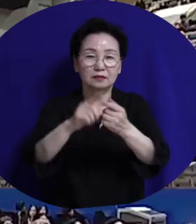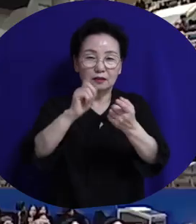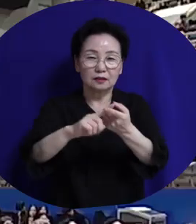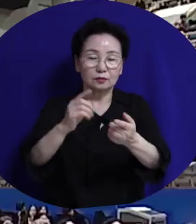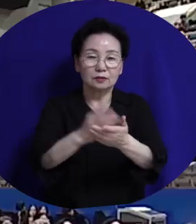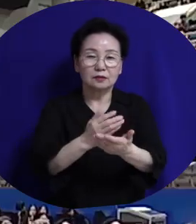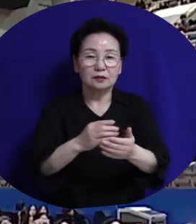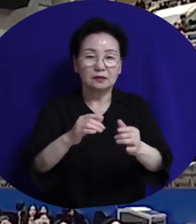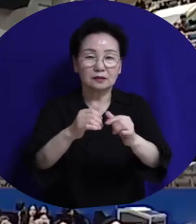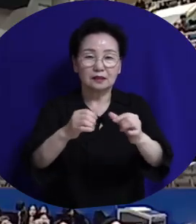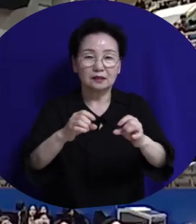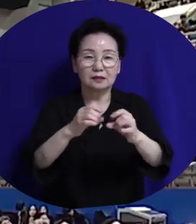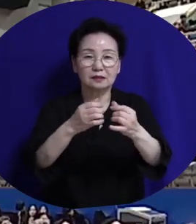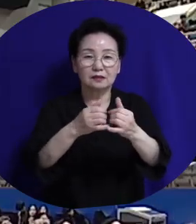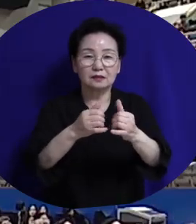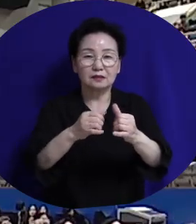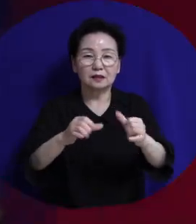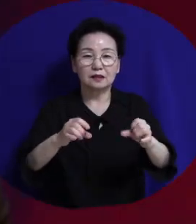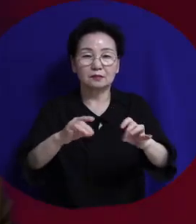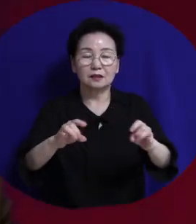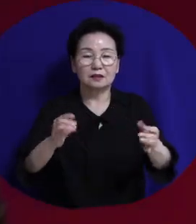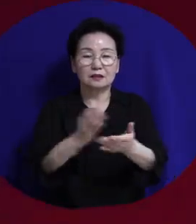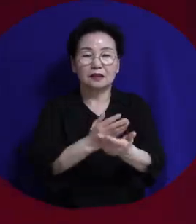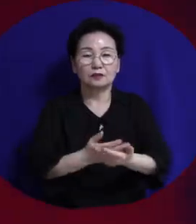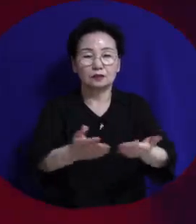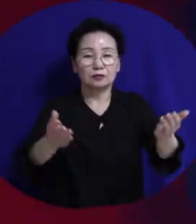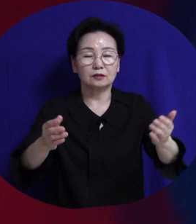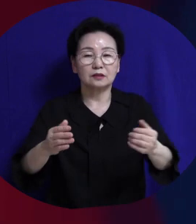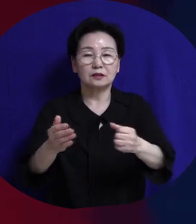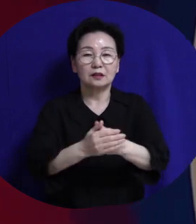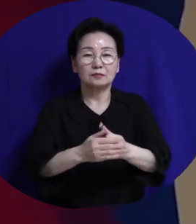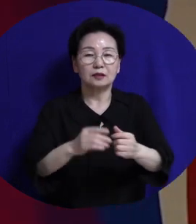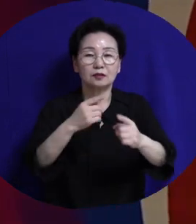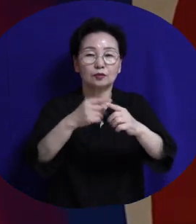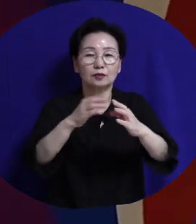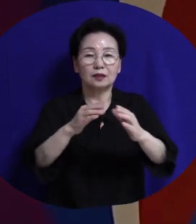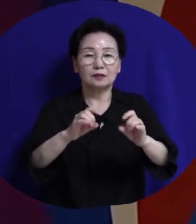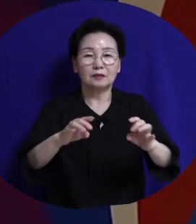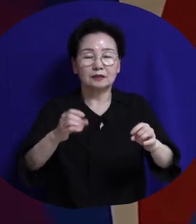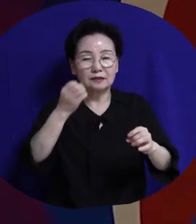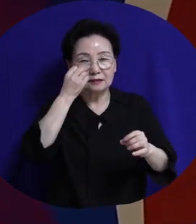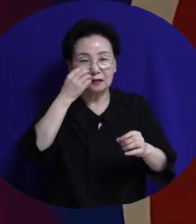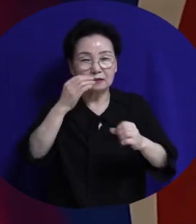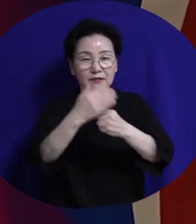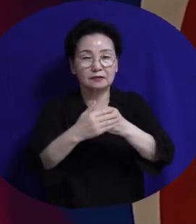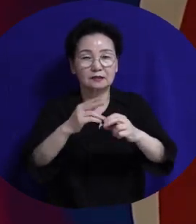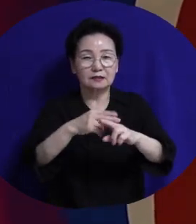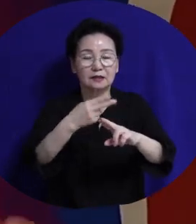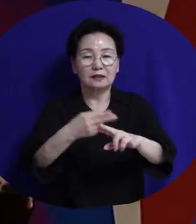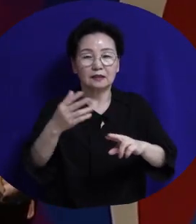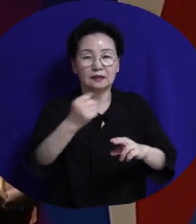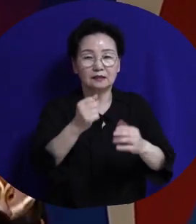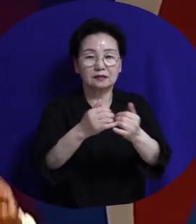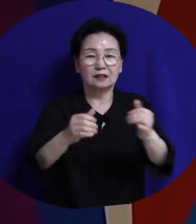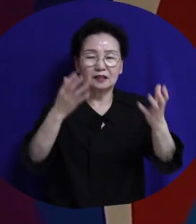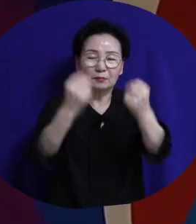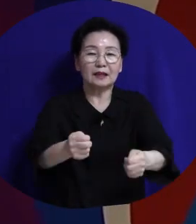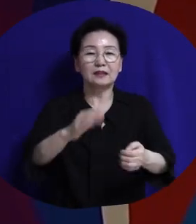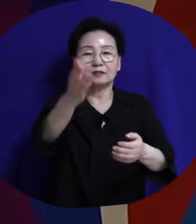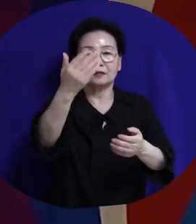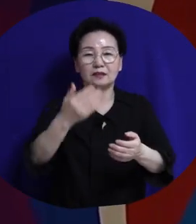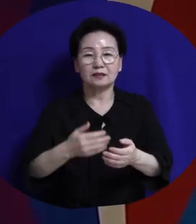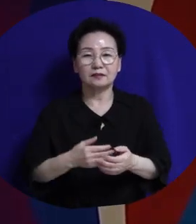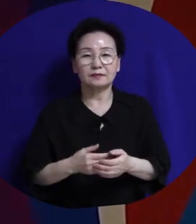하게 나눠주신다는 겁니다. 그런 거로 각 교회마다 신령한 은사 가진 사람이 많아야 되는 걸 믿으면 두 손 들고